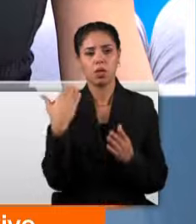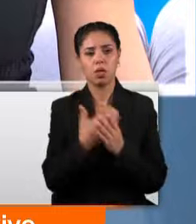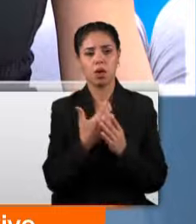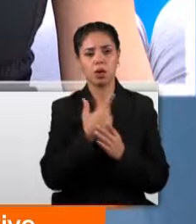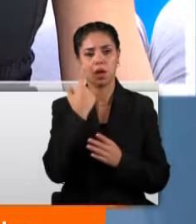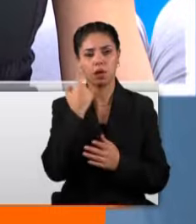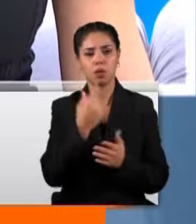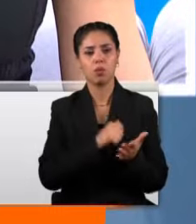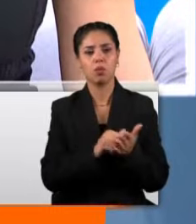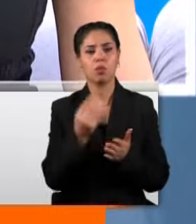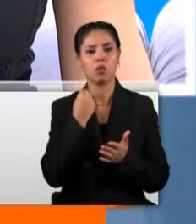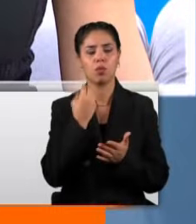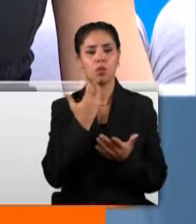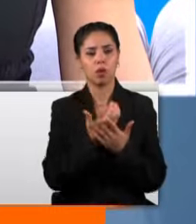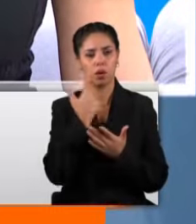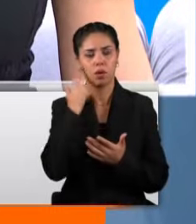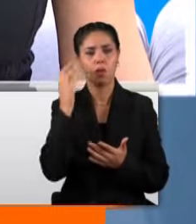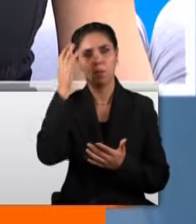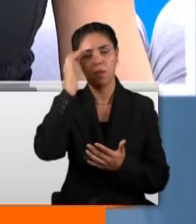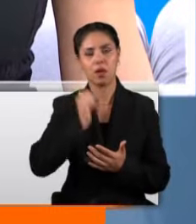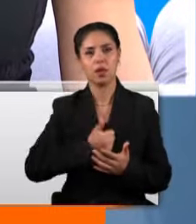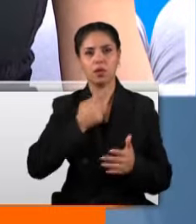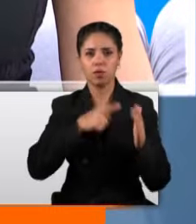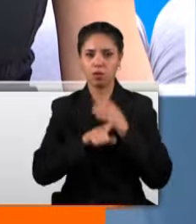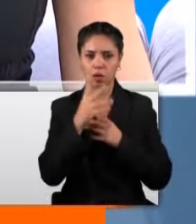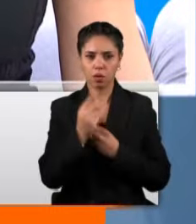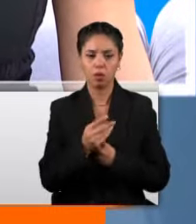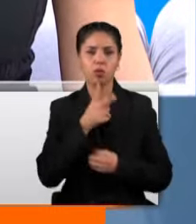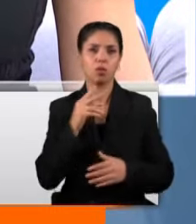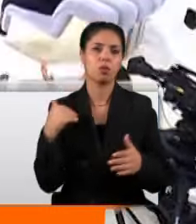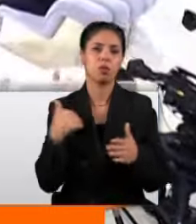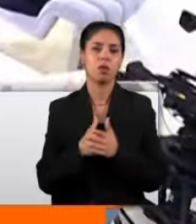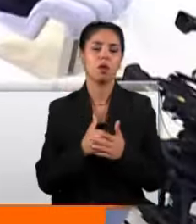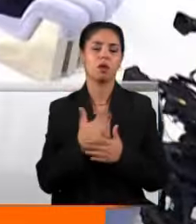çıktılarımla, bütün borç kayıtlarımla başsavcılığımıza başvuracağız ve sonuna kadar hakkımızı arıyoruz.